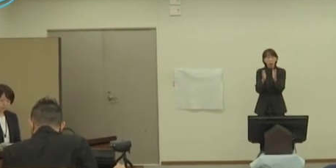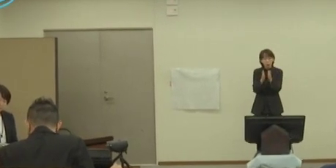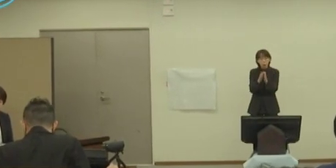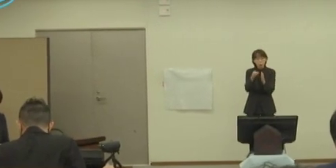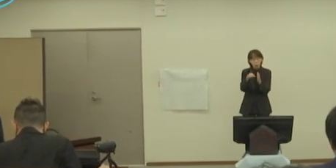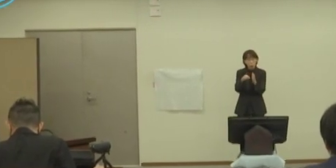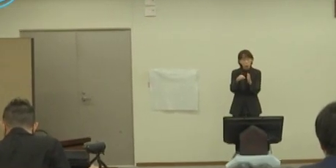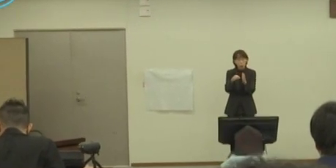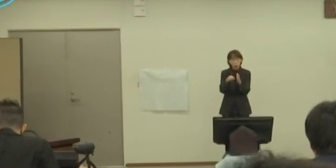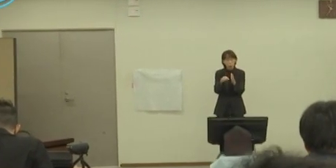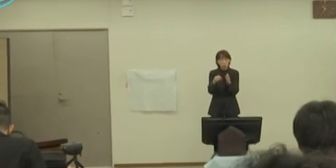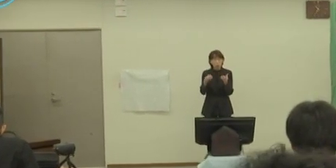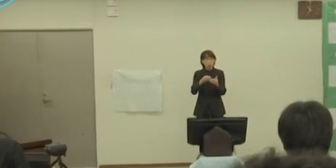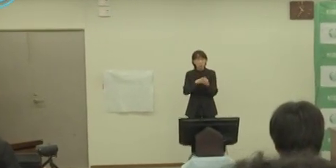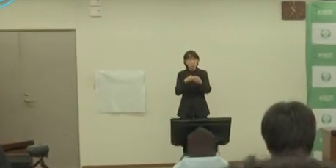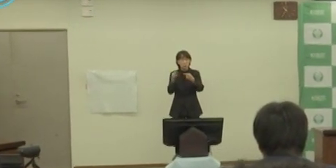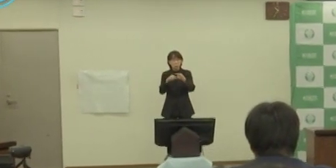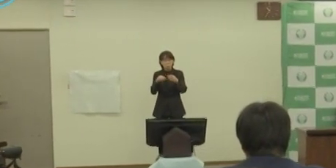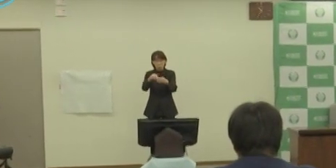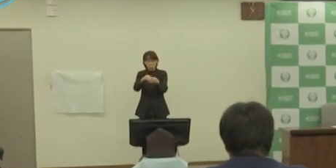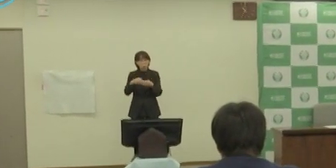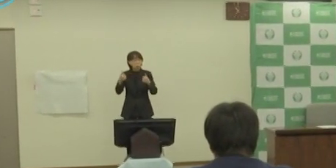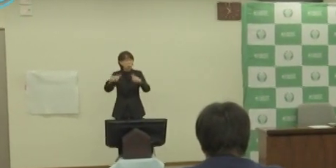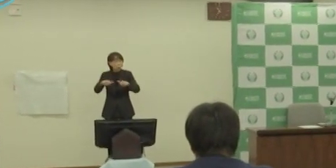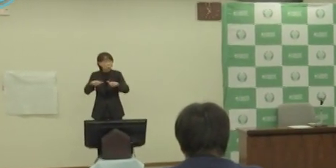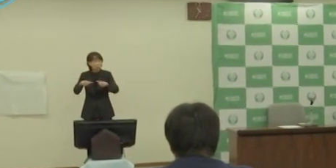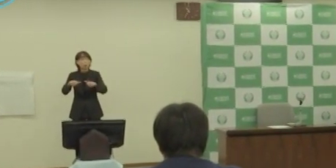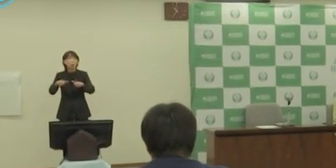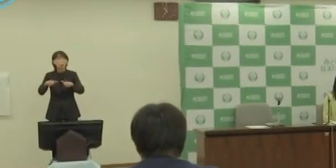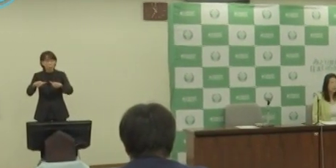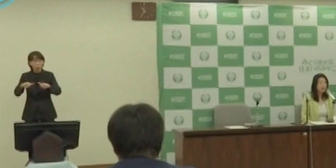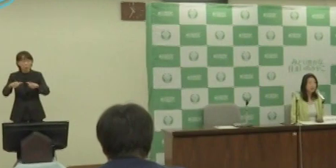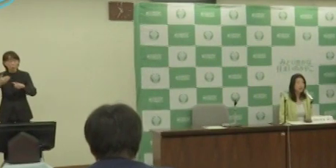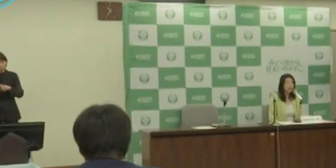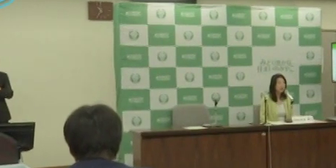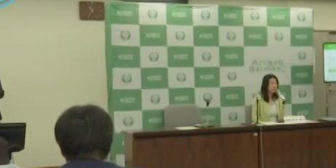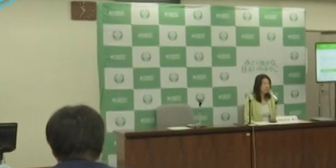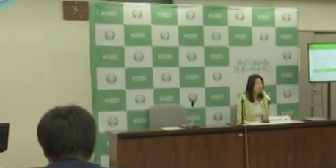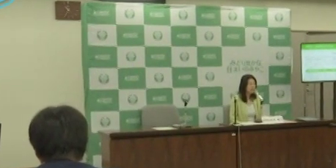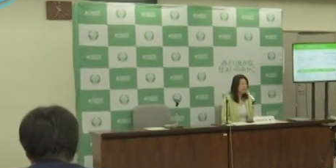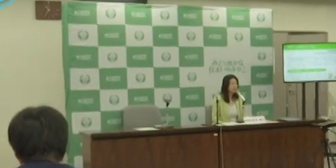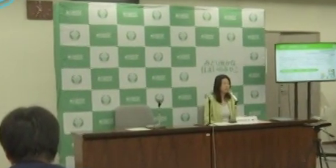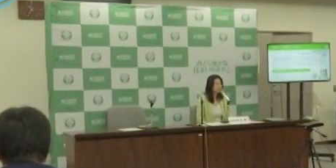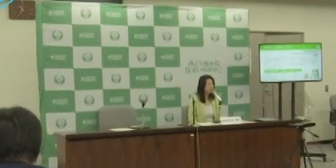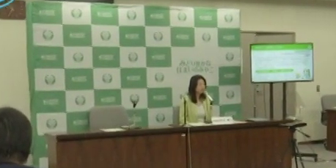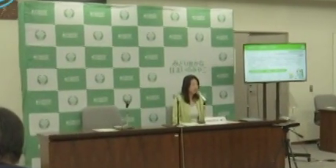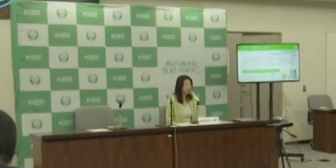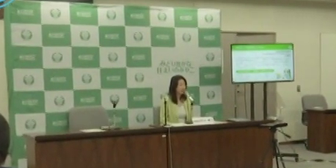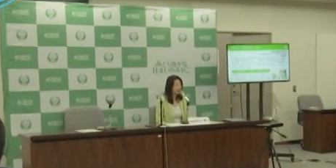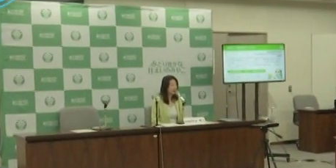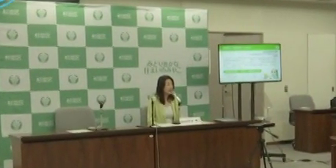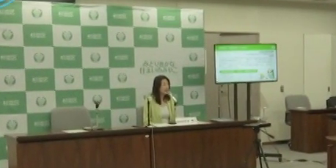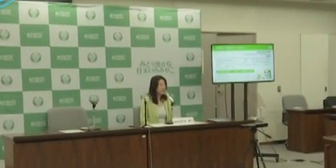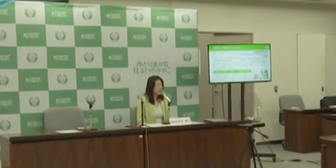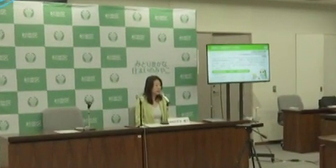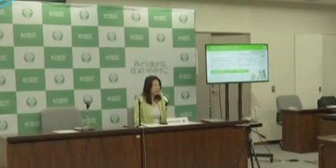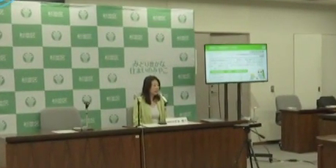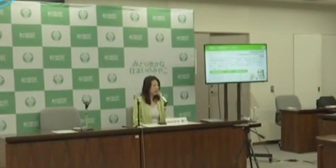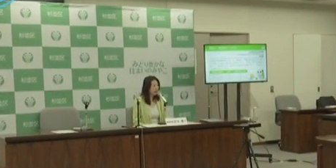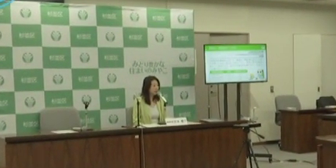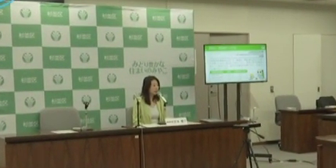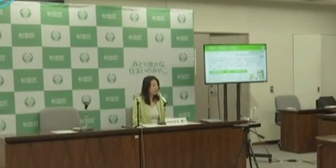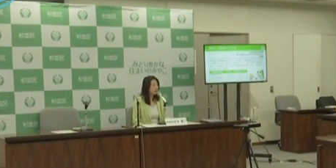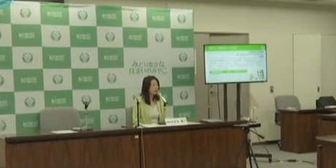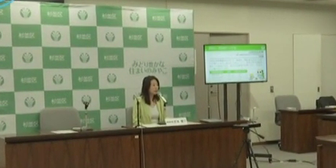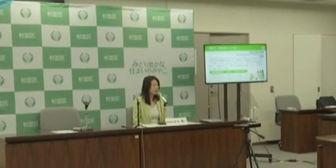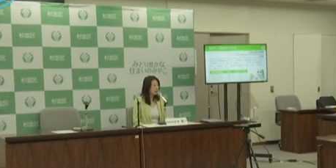杉並区からの話題です。区議会開催を前に区長記者会見が行われ、岸本聡子区長はその